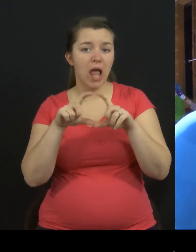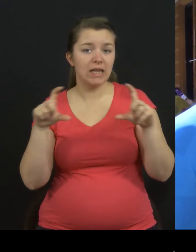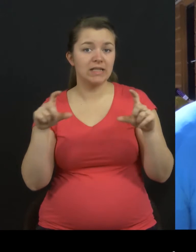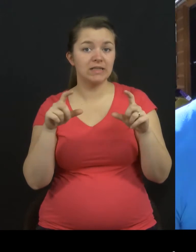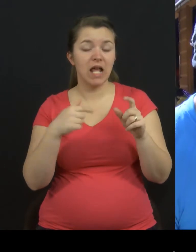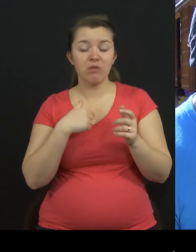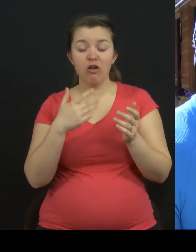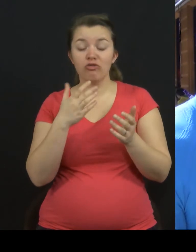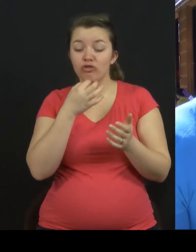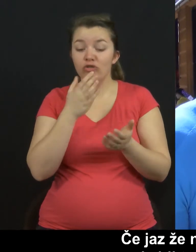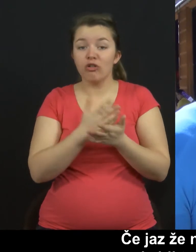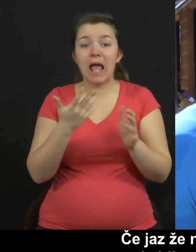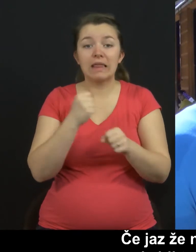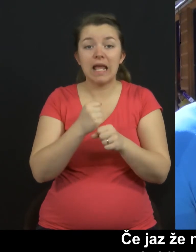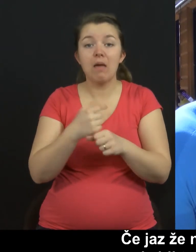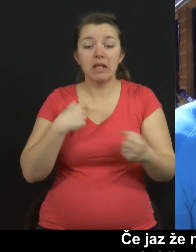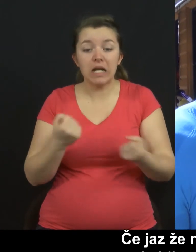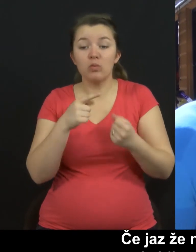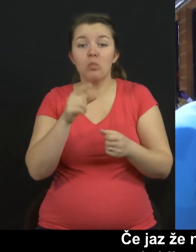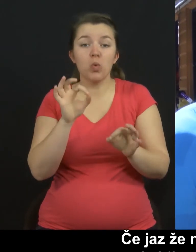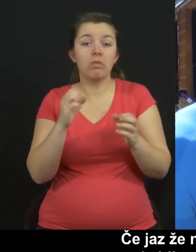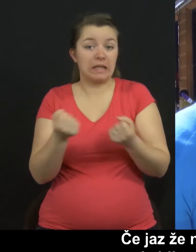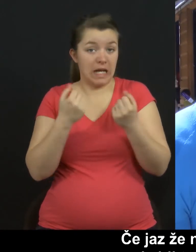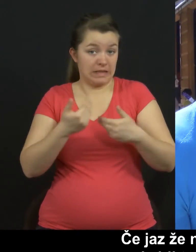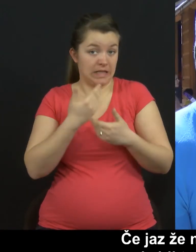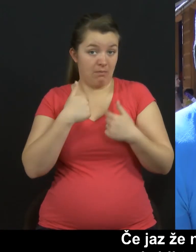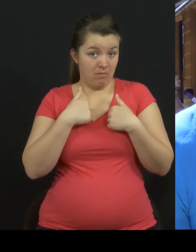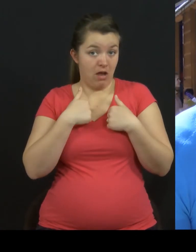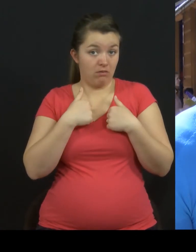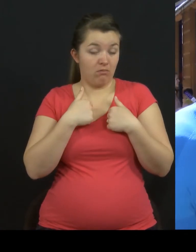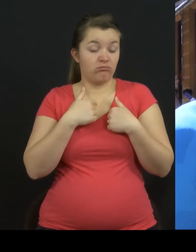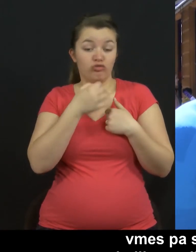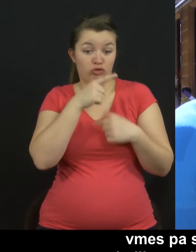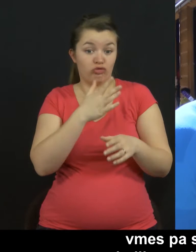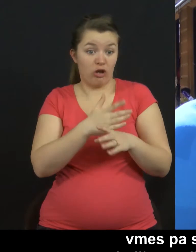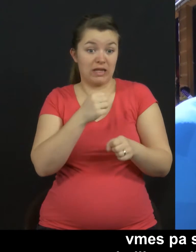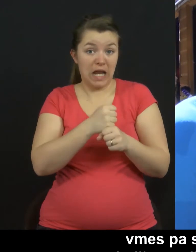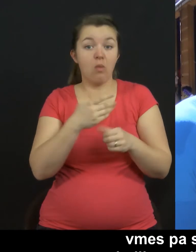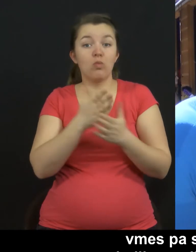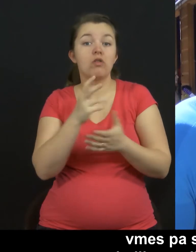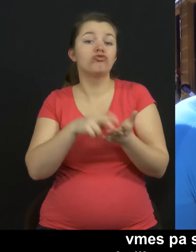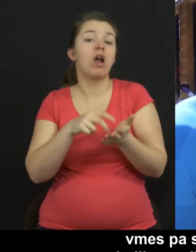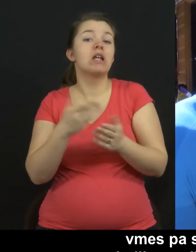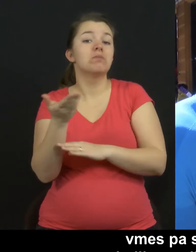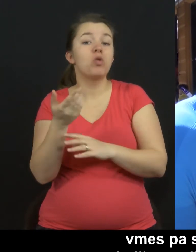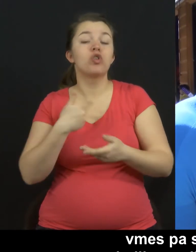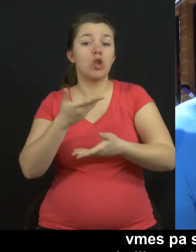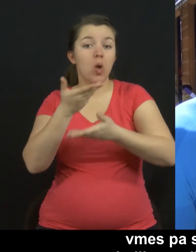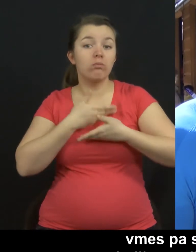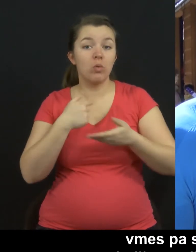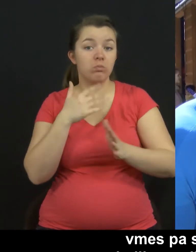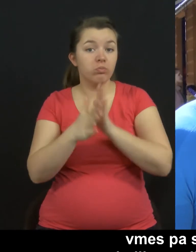in tako se je začel, ne, jaz pa, če že nekaj delam, pa treniram, to je zame bil dober trening, mes sem pa še sponzore